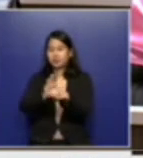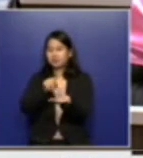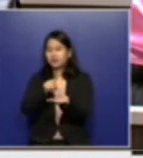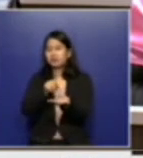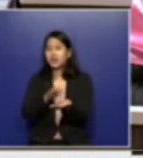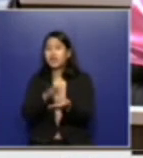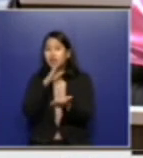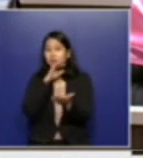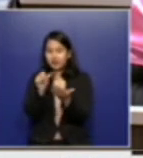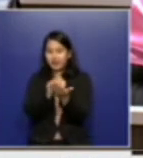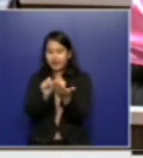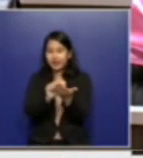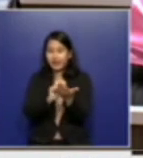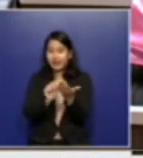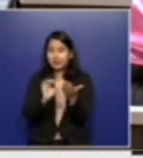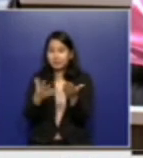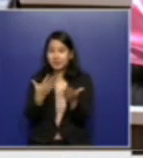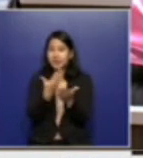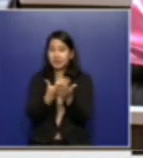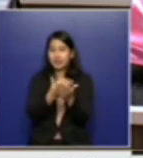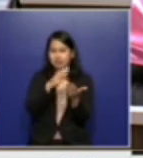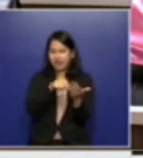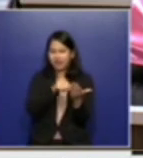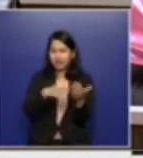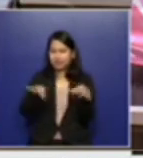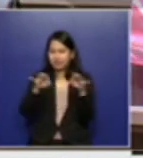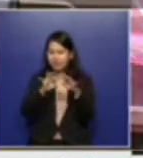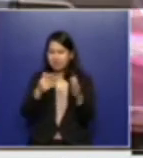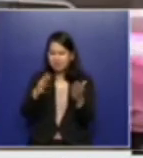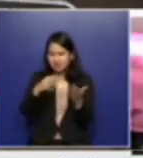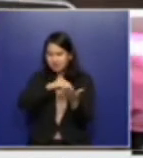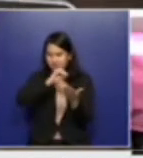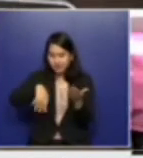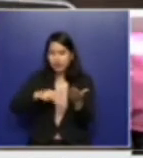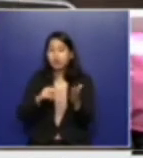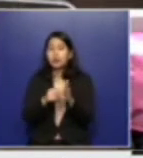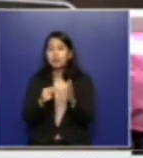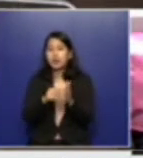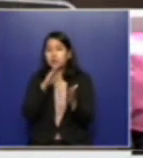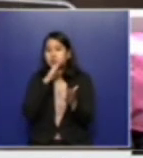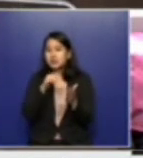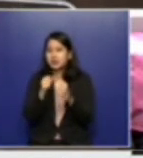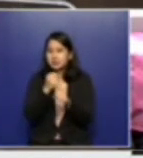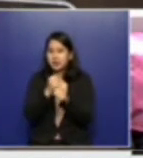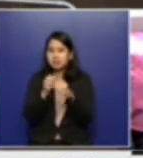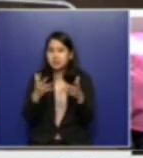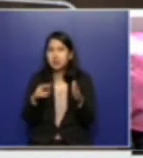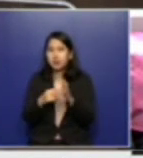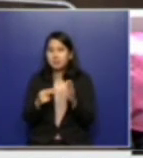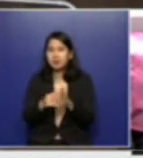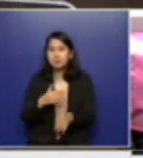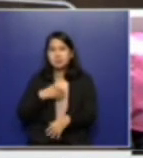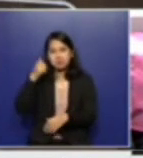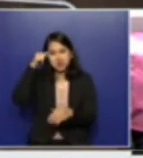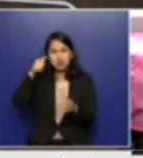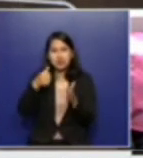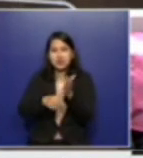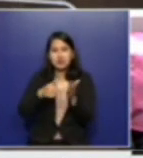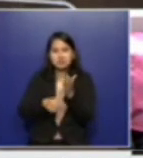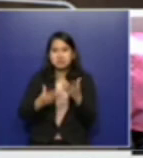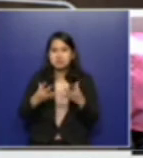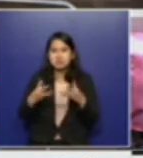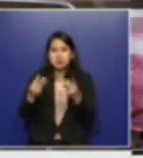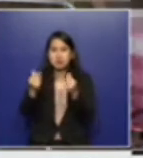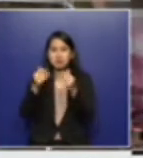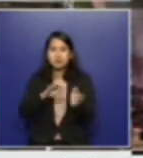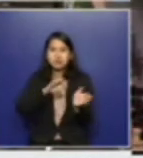านไม่แก้ไขท่านไม่ตัดงบที่มันไม่จำเป็นออกเนี่ยครับผมถือว่าท่านจะเป็นการผลาญงบผลาญภาษีที่สำคัญก็คือขอส